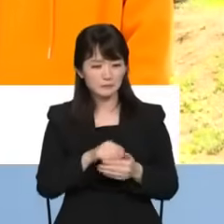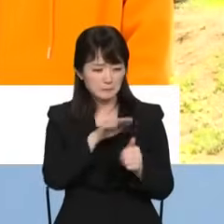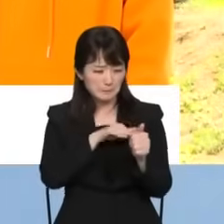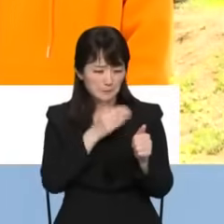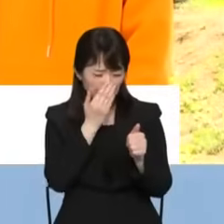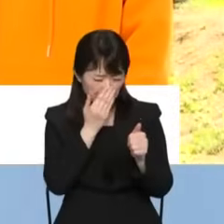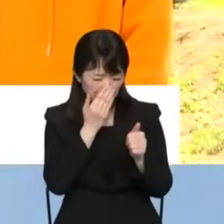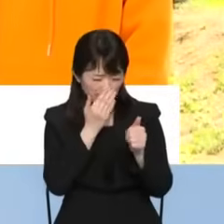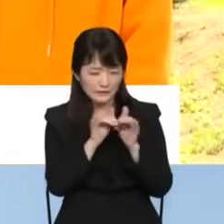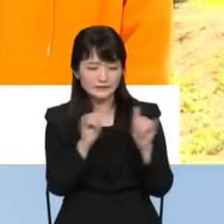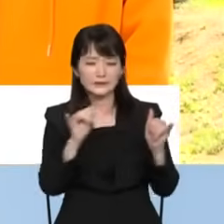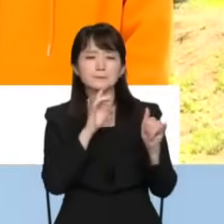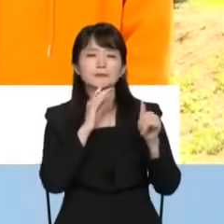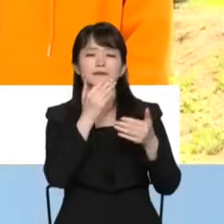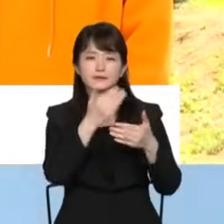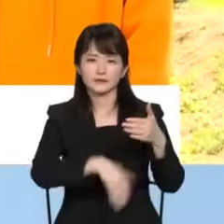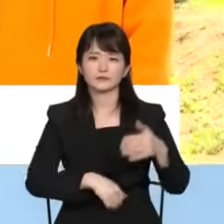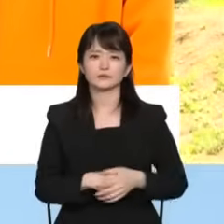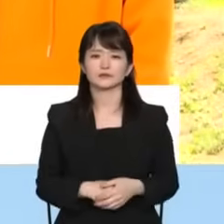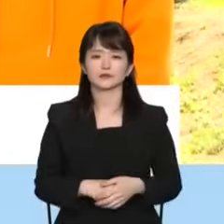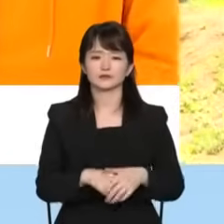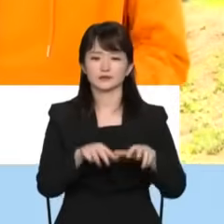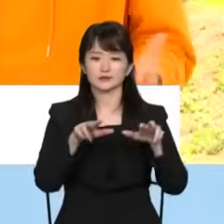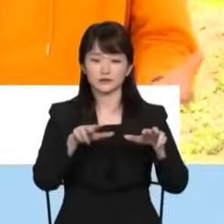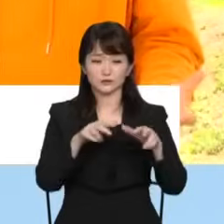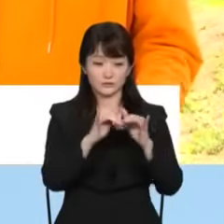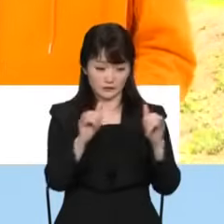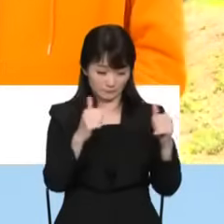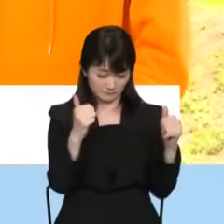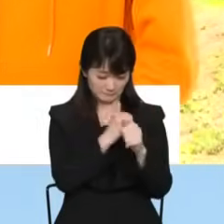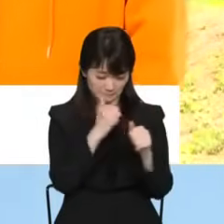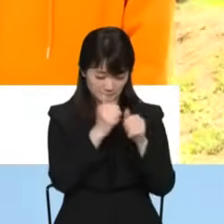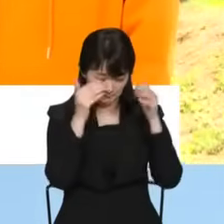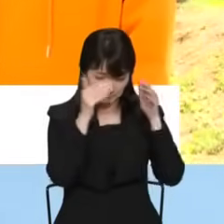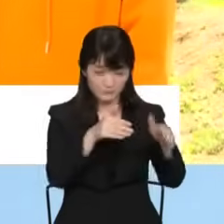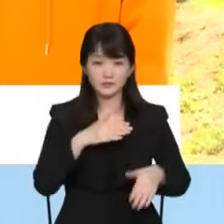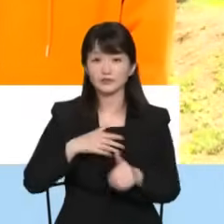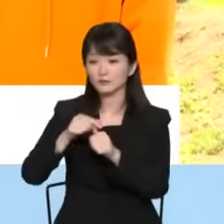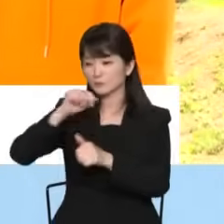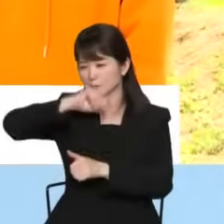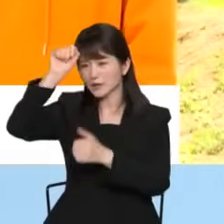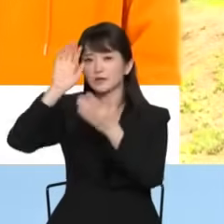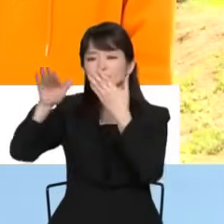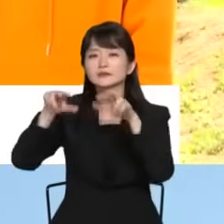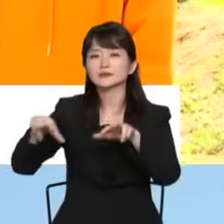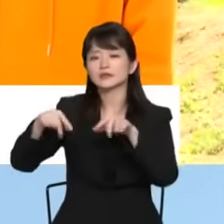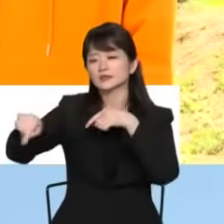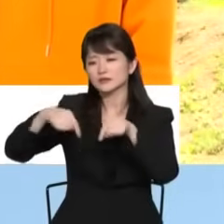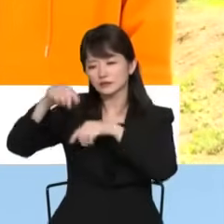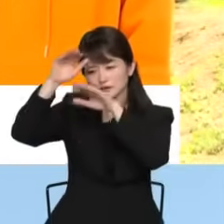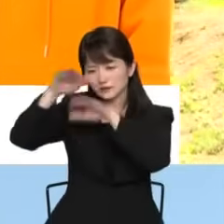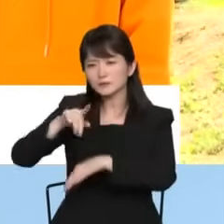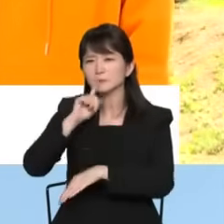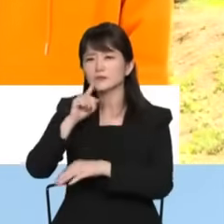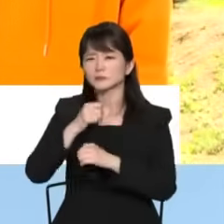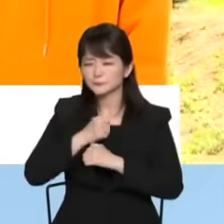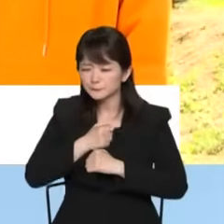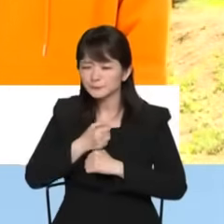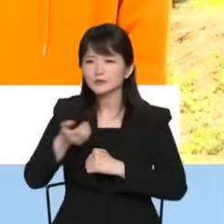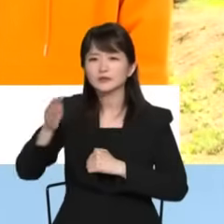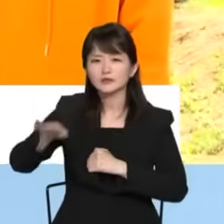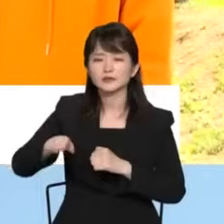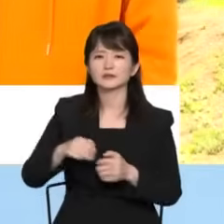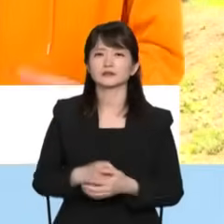생각합니다. 지금이라도 인사를 일신해야 된다는 것이고 그래서 제가 당선된 다음에 최대한 정치적 현안에 대해 가지고 말을 아끼려고 했지만은